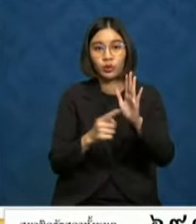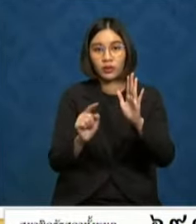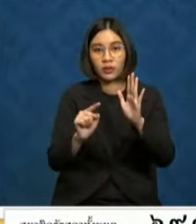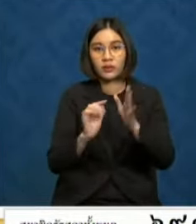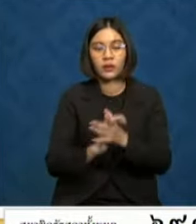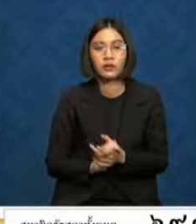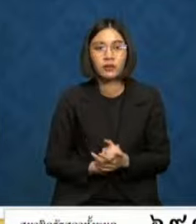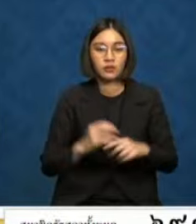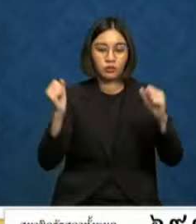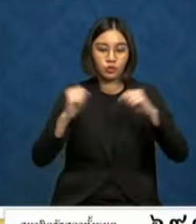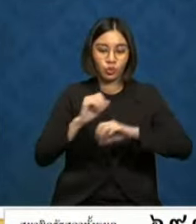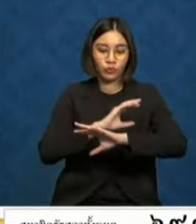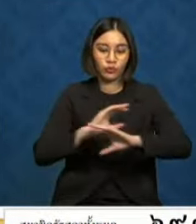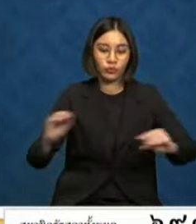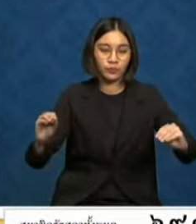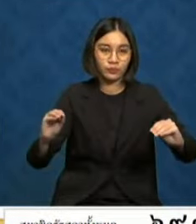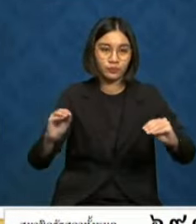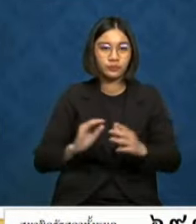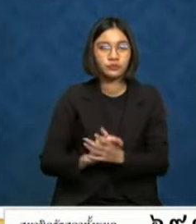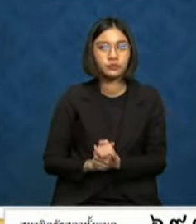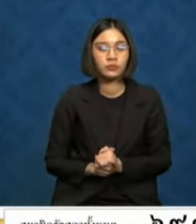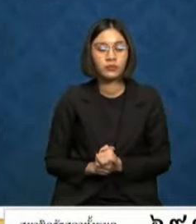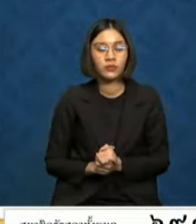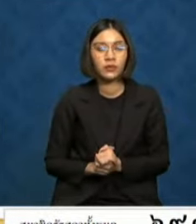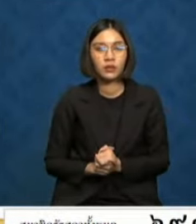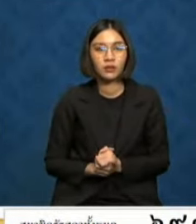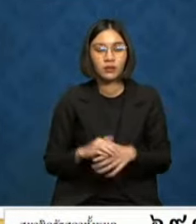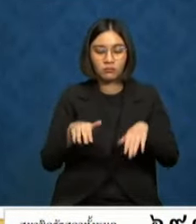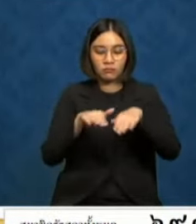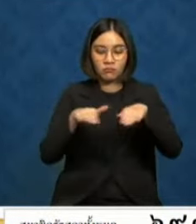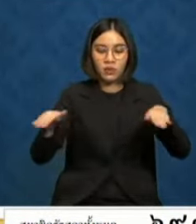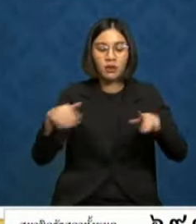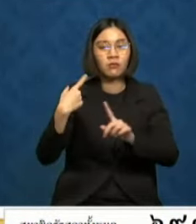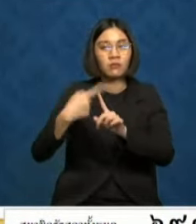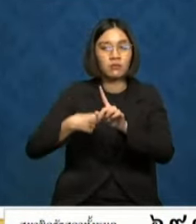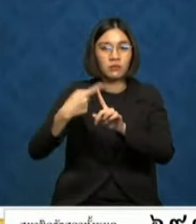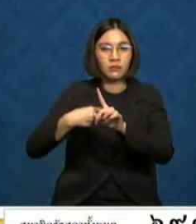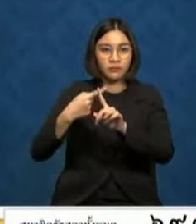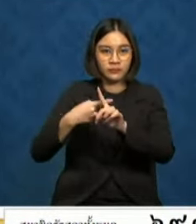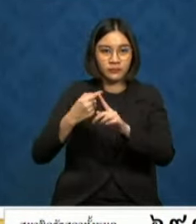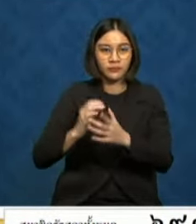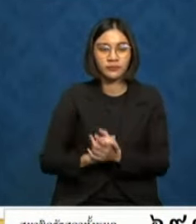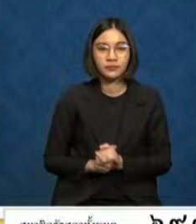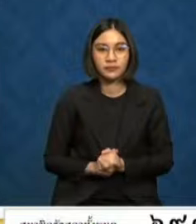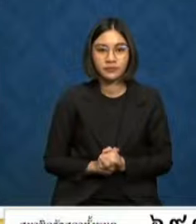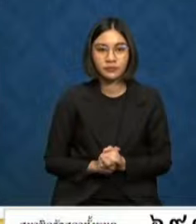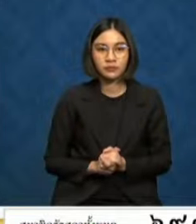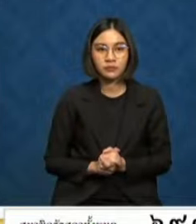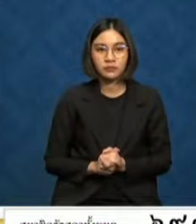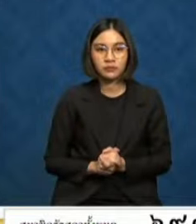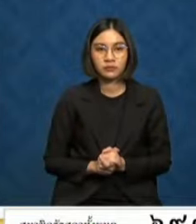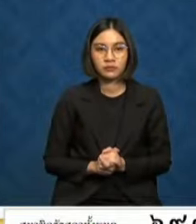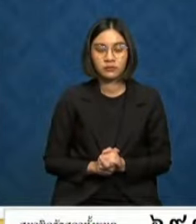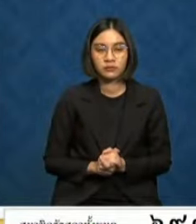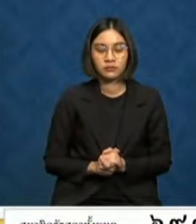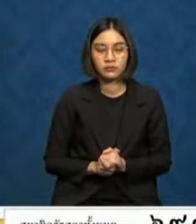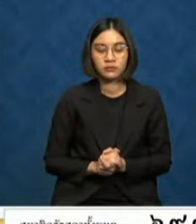ความตกลงก็จะเป็นมาตรการชั่วคราวนะครับแล้วก็